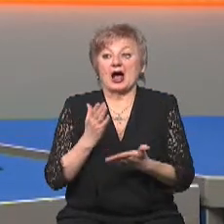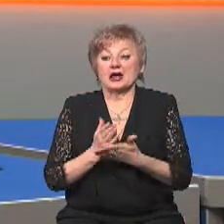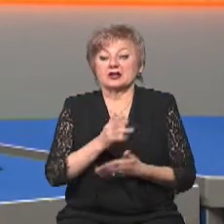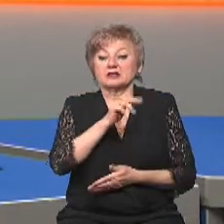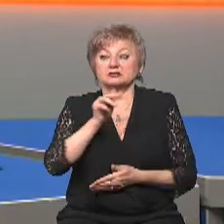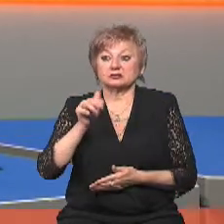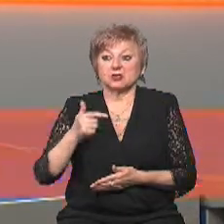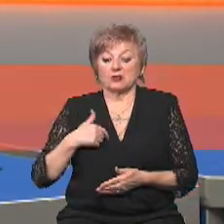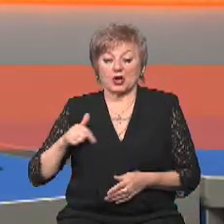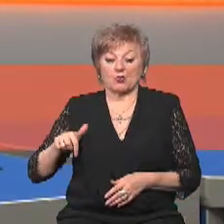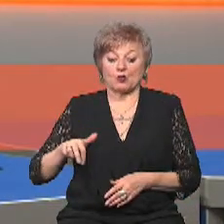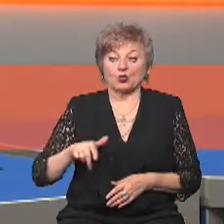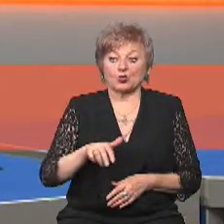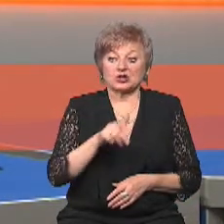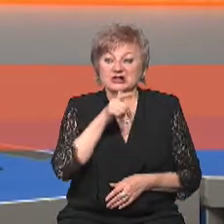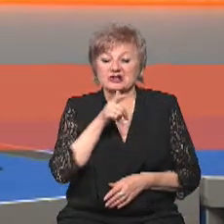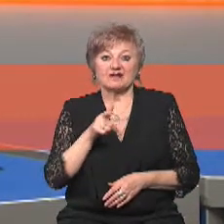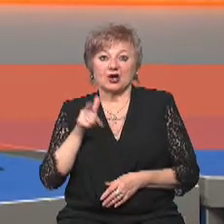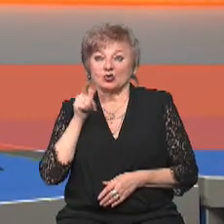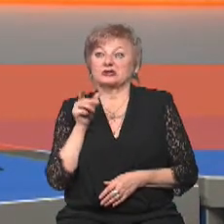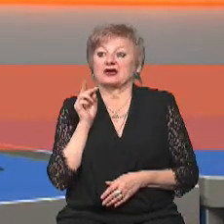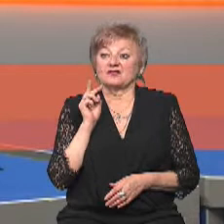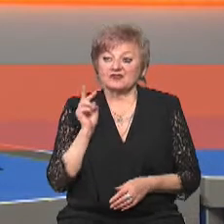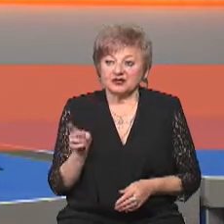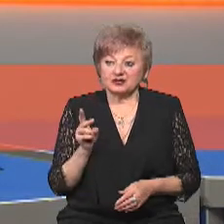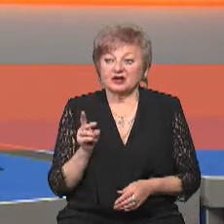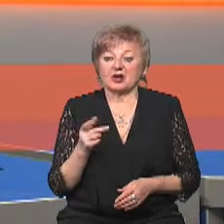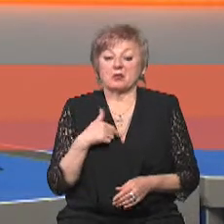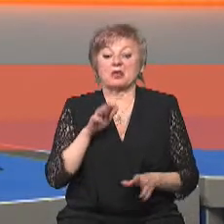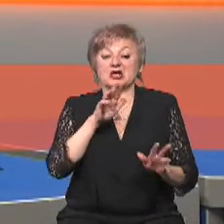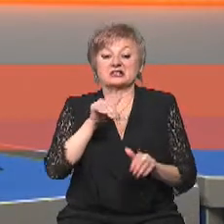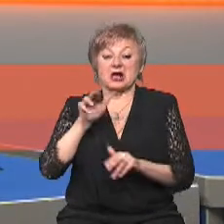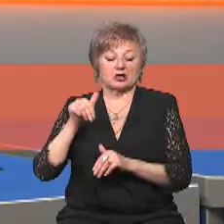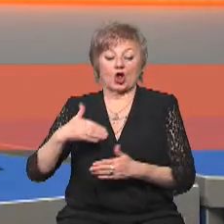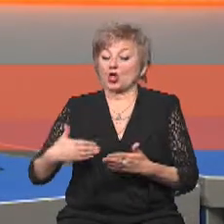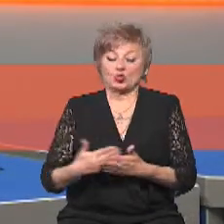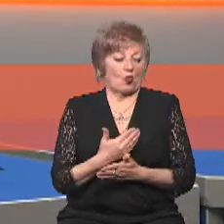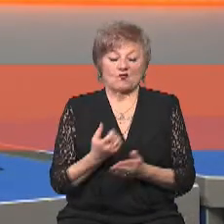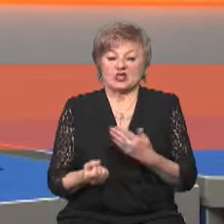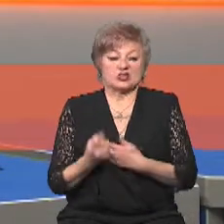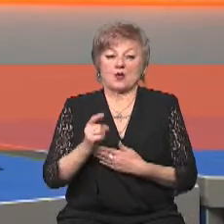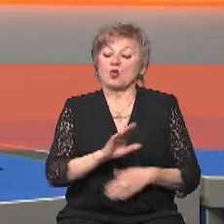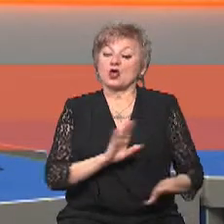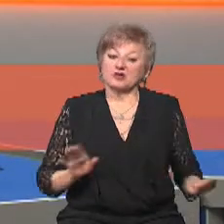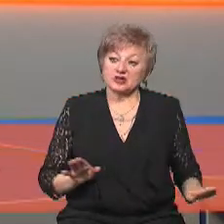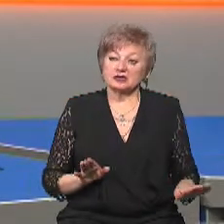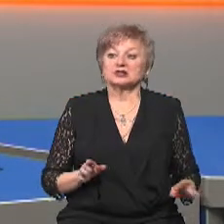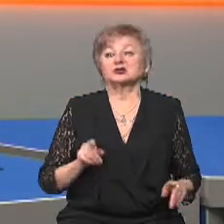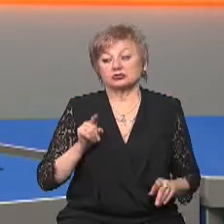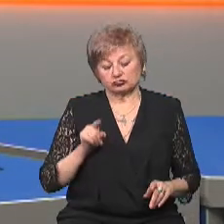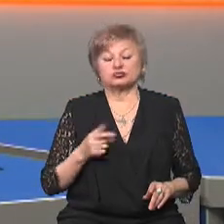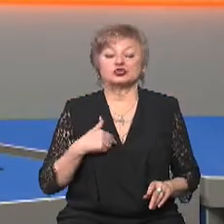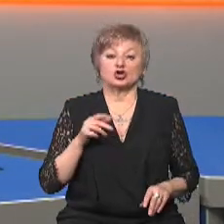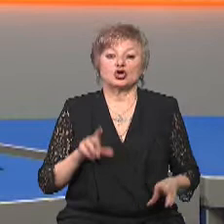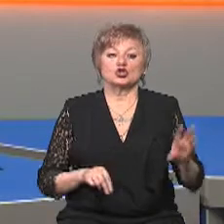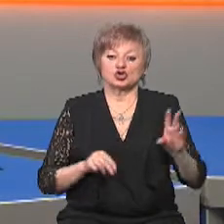надписи, де ми проходили ще 2 роки назад, і вони, ми як закрасили, нових не було там. Тому тут, звісно, я